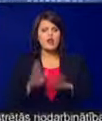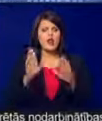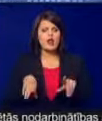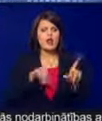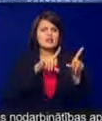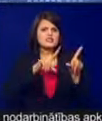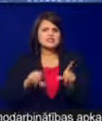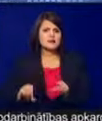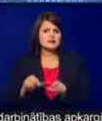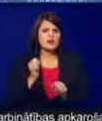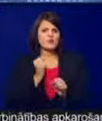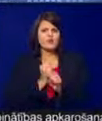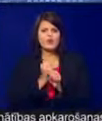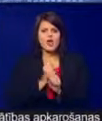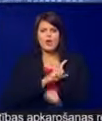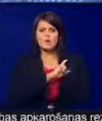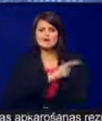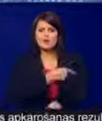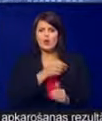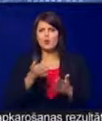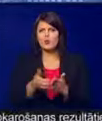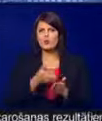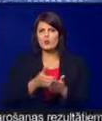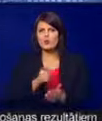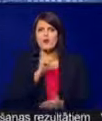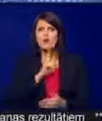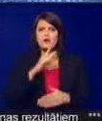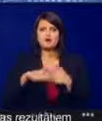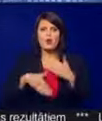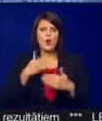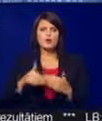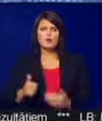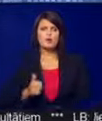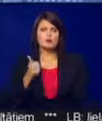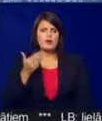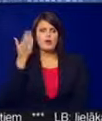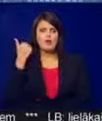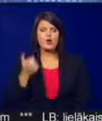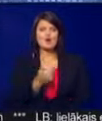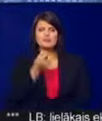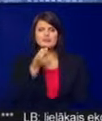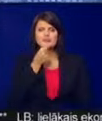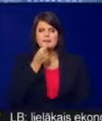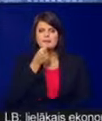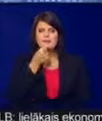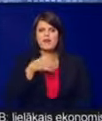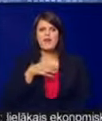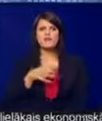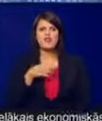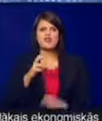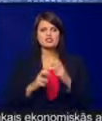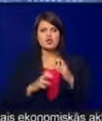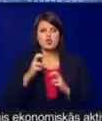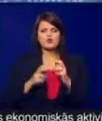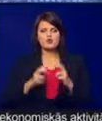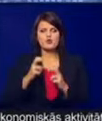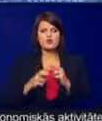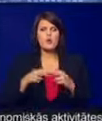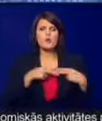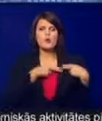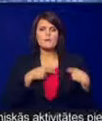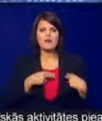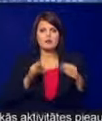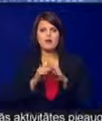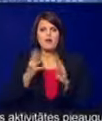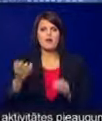Lai novērstu darba spēka trūkumu, Liepājas tekstilu uzņēmumos pērn septembrī veļas ražotāju asociācija sadarbībā ar Nodarbinātības valsts aģentūru